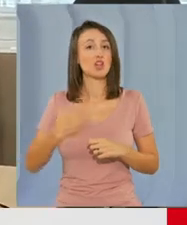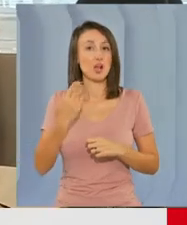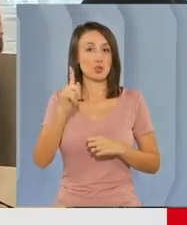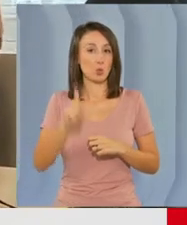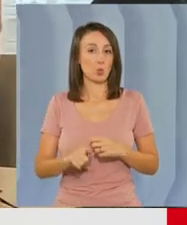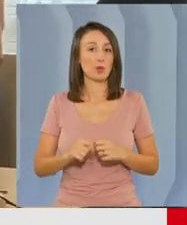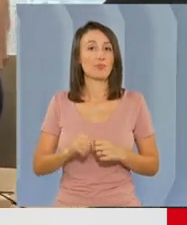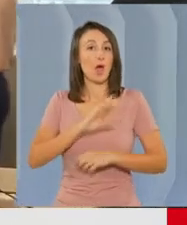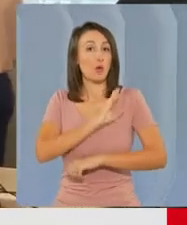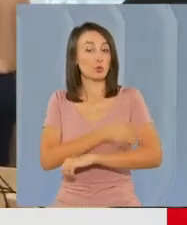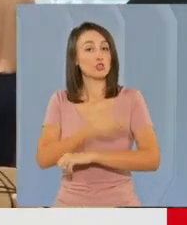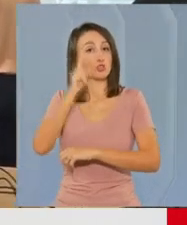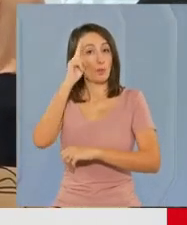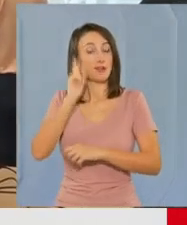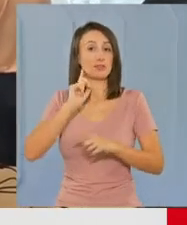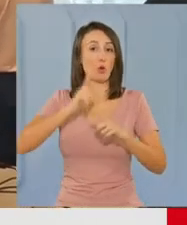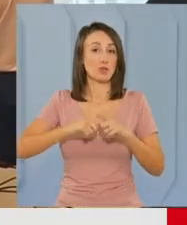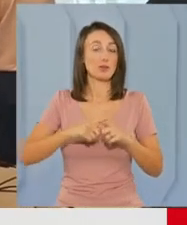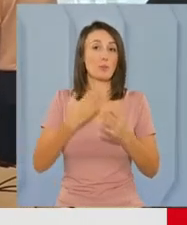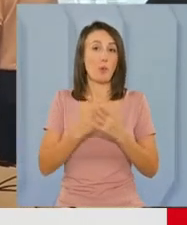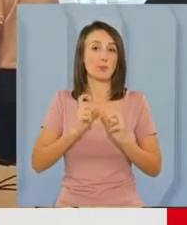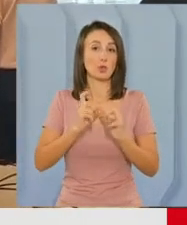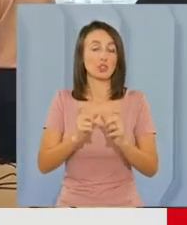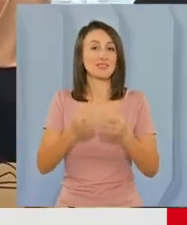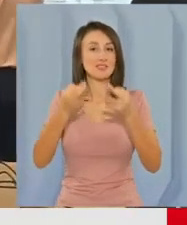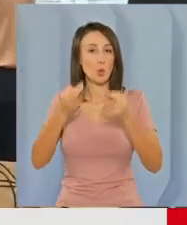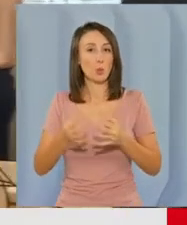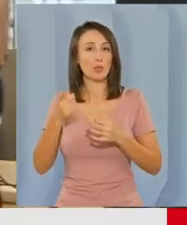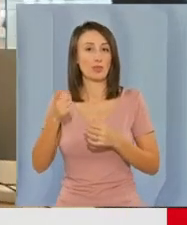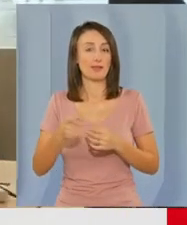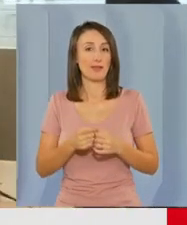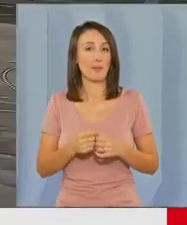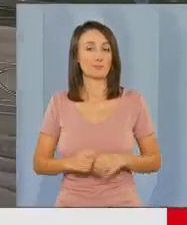germane sporesc controalele pentru a proteja securitatea internă și a reduce migrația ilegală an